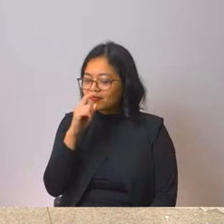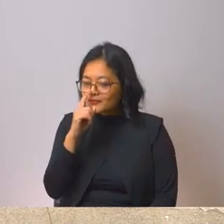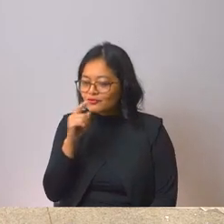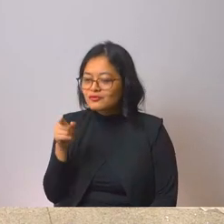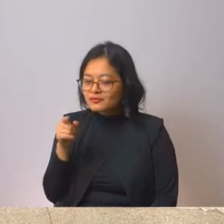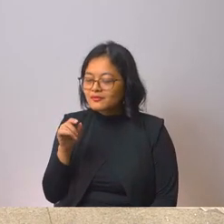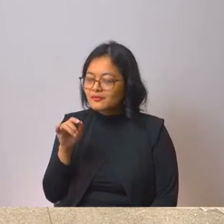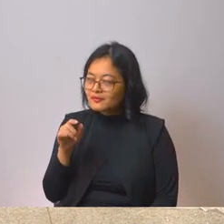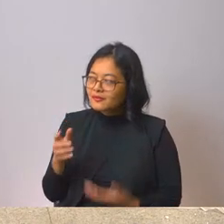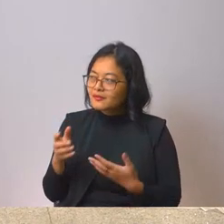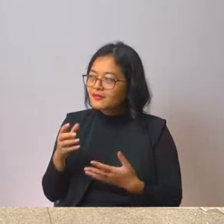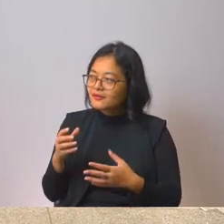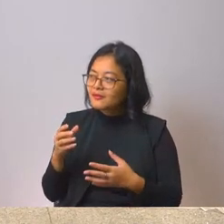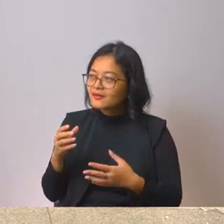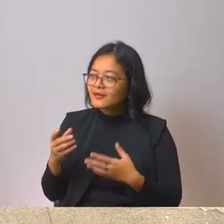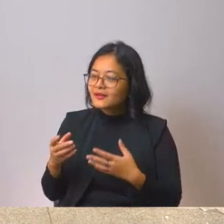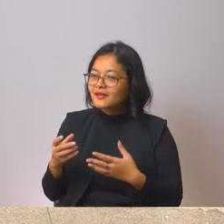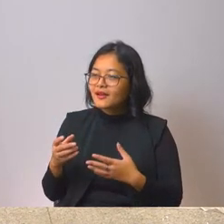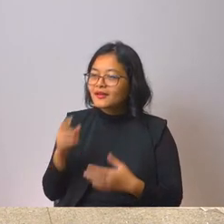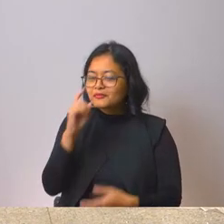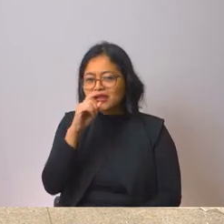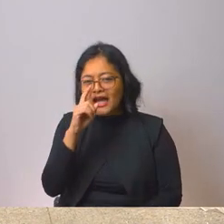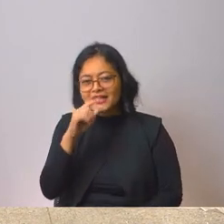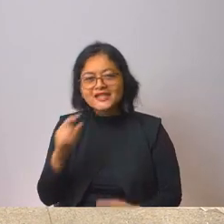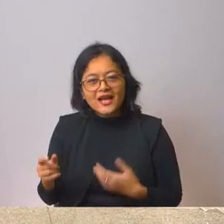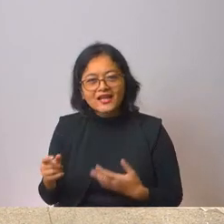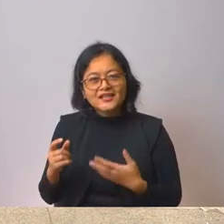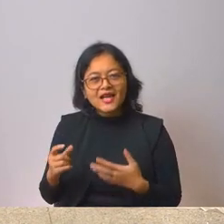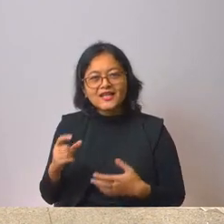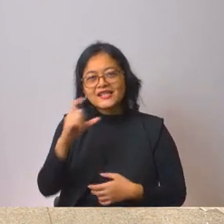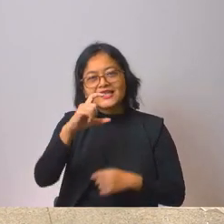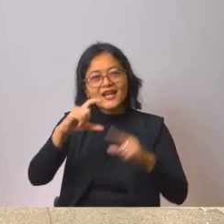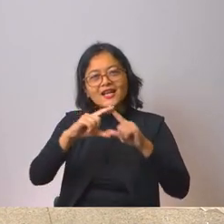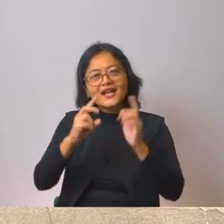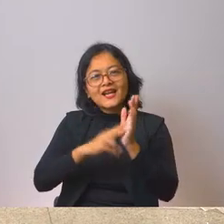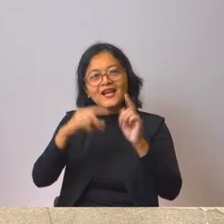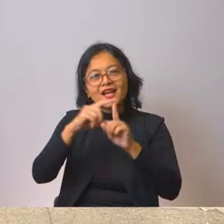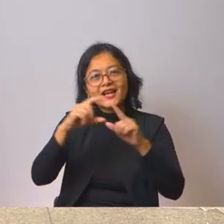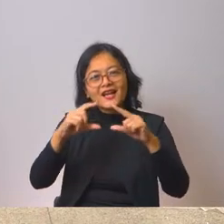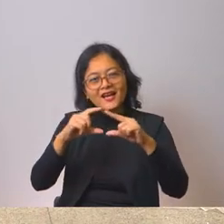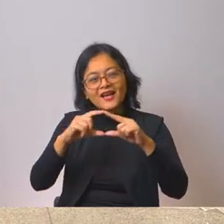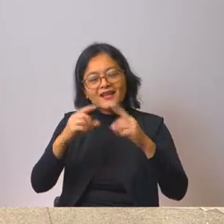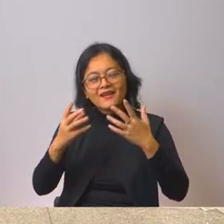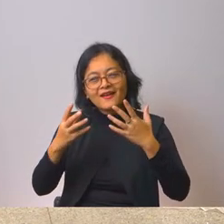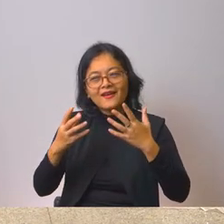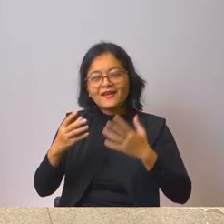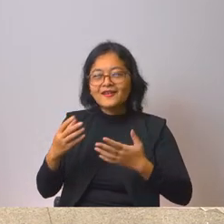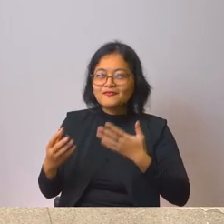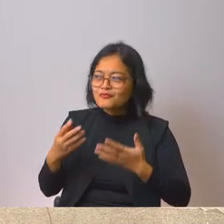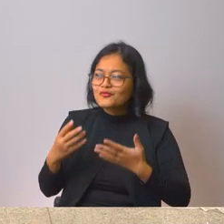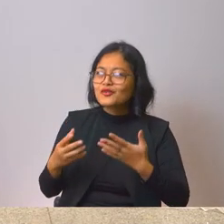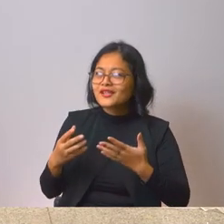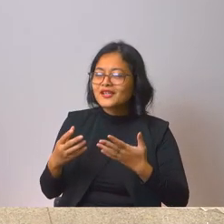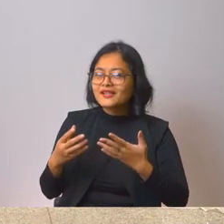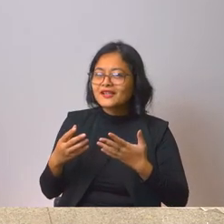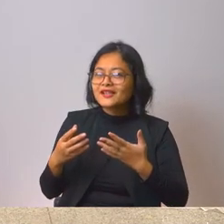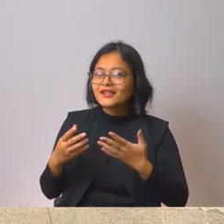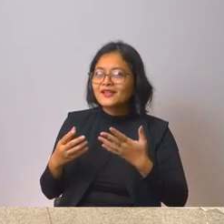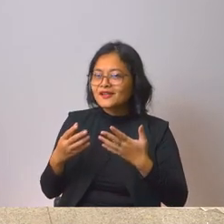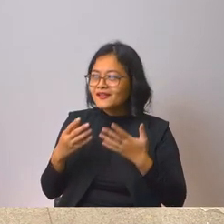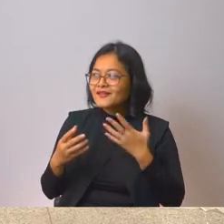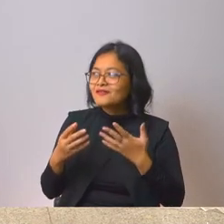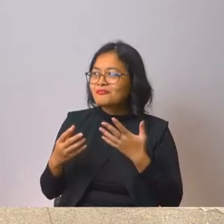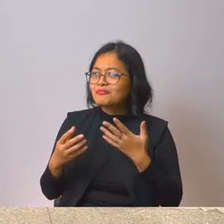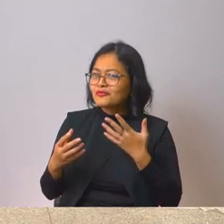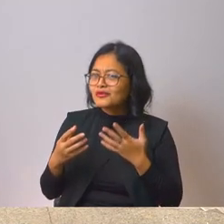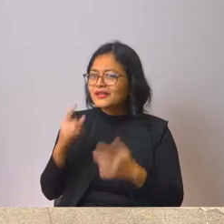ya, kejedot, kejedak, jadi kejebebek dan kecetitik itu kan dalam frekuensi terminologi bahasa itu ngaco sekali ya, campur aduk